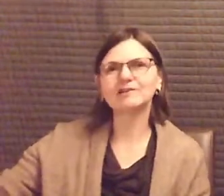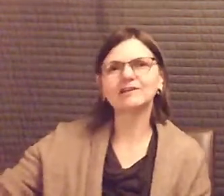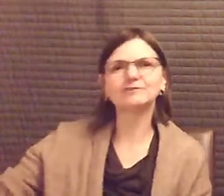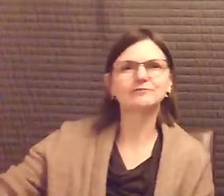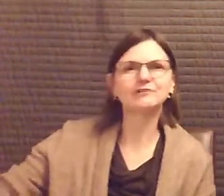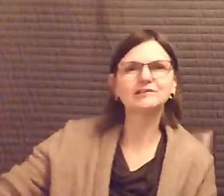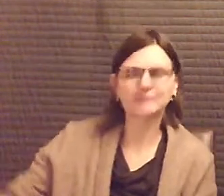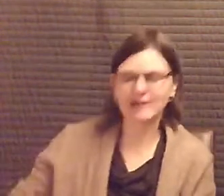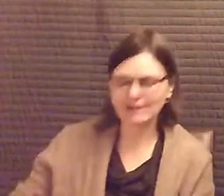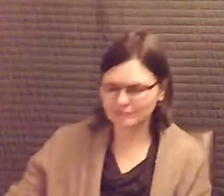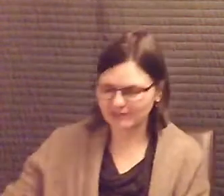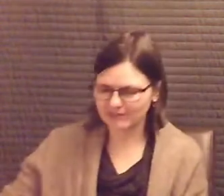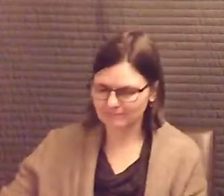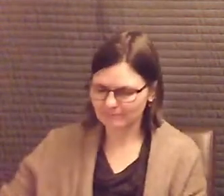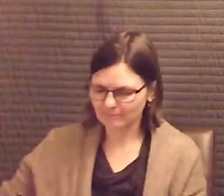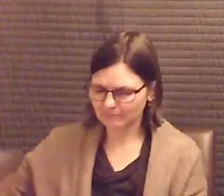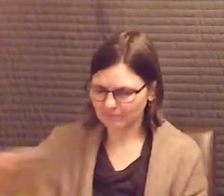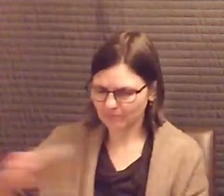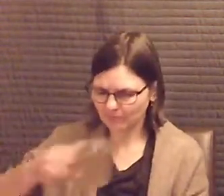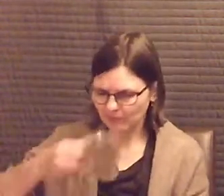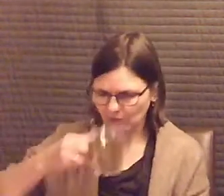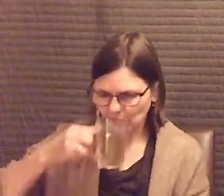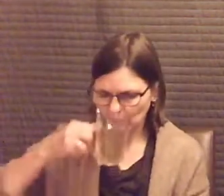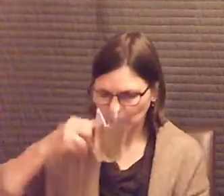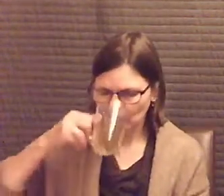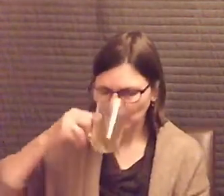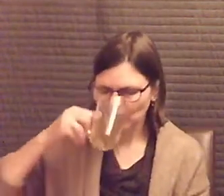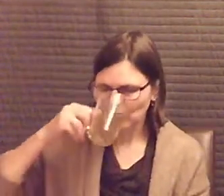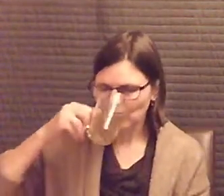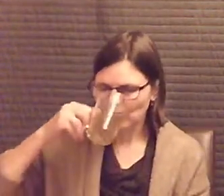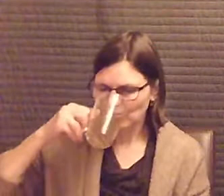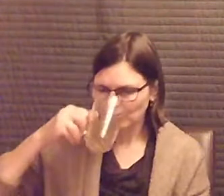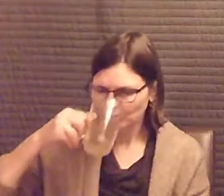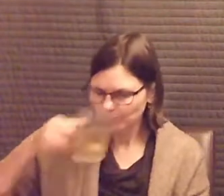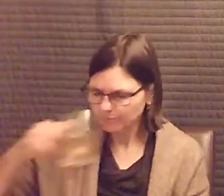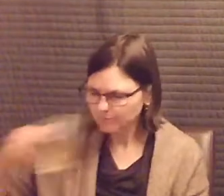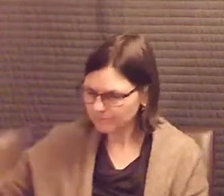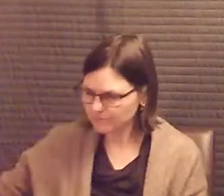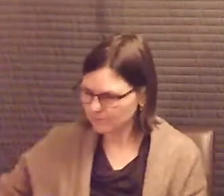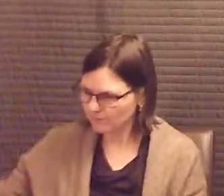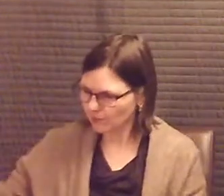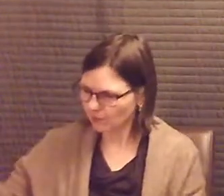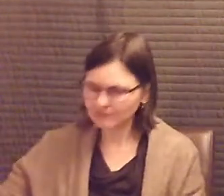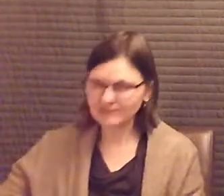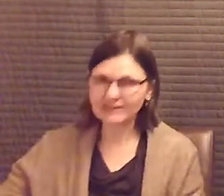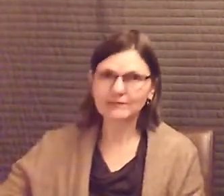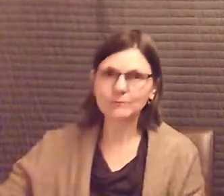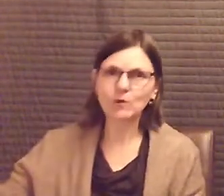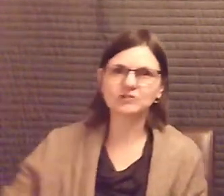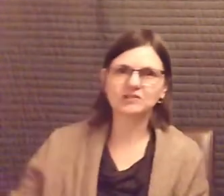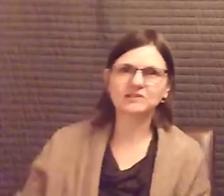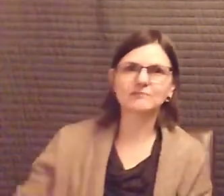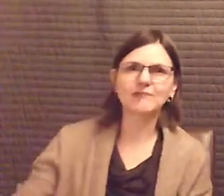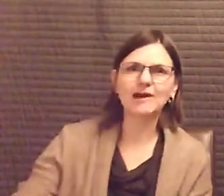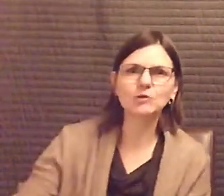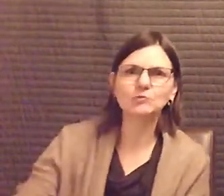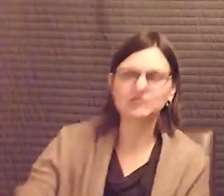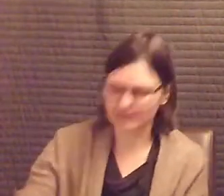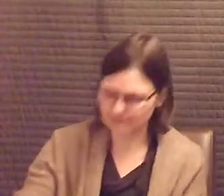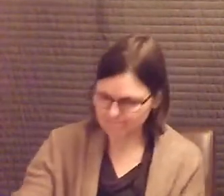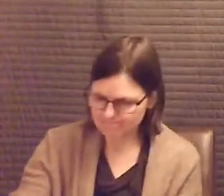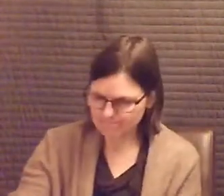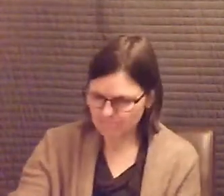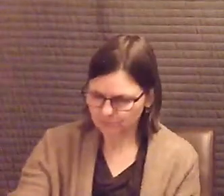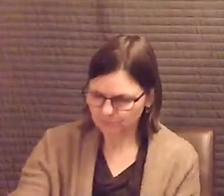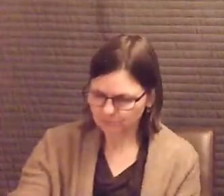je verliest verliest vanavond weer op doen ons dus de 12 a role hier wat zei tegen mozes dat hij ervaren hoe